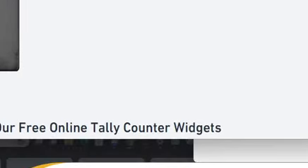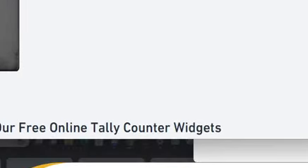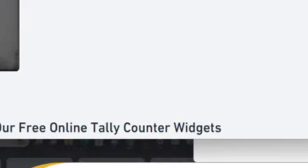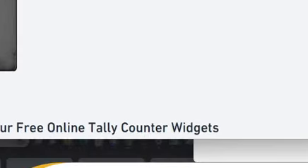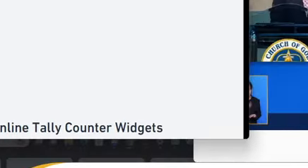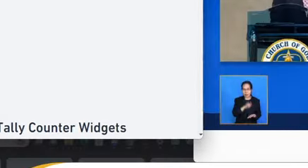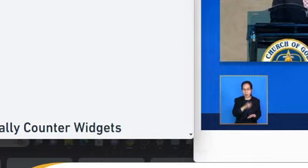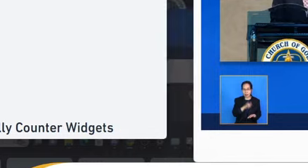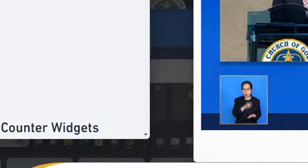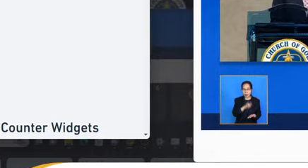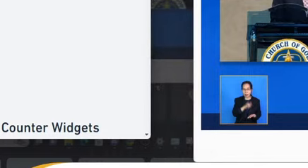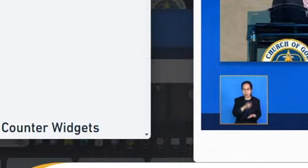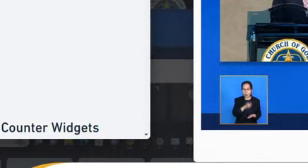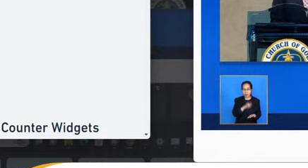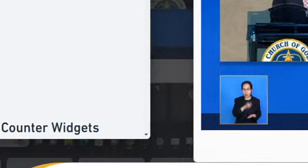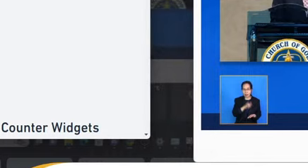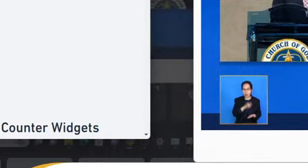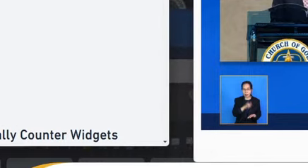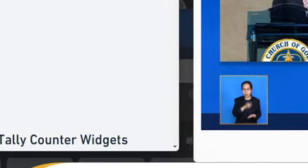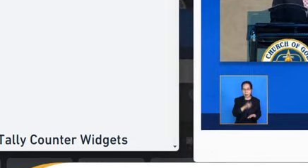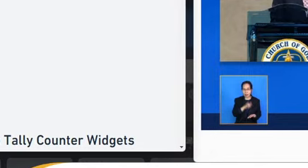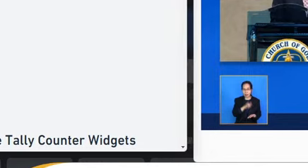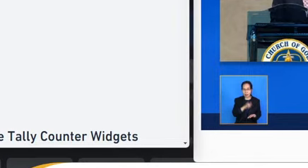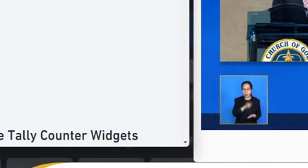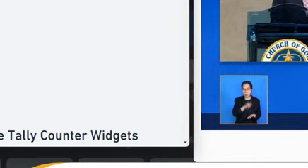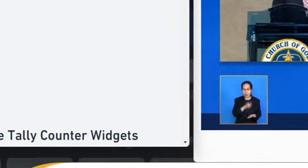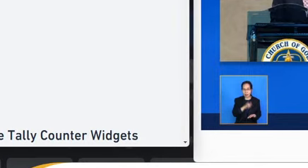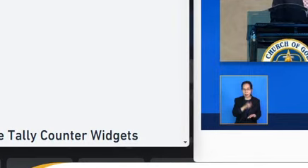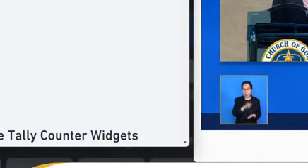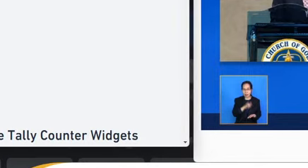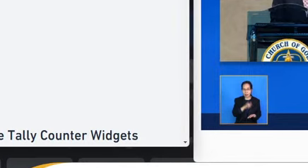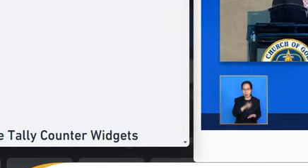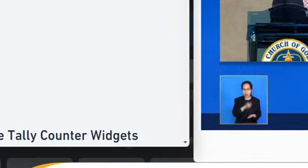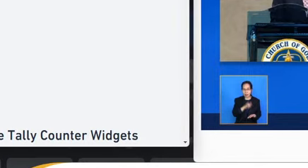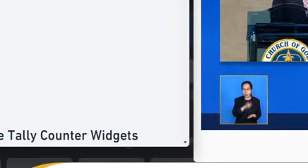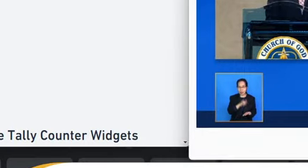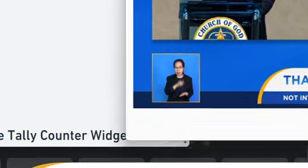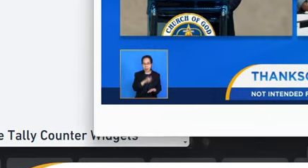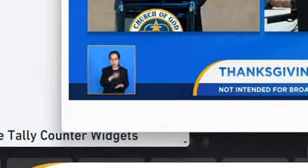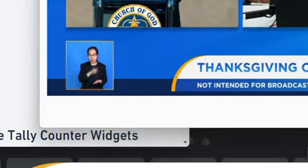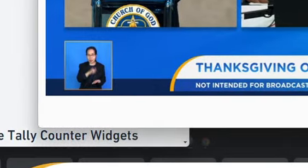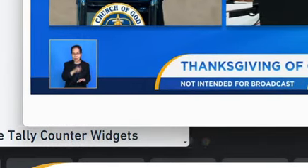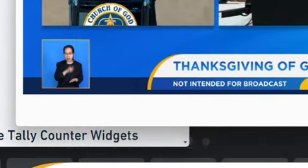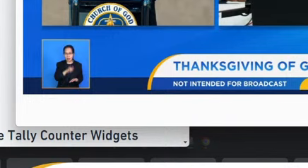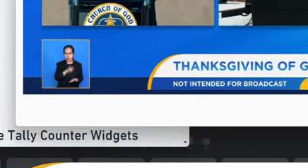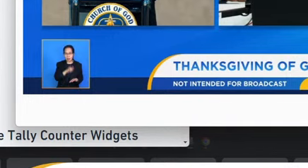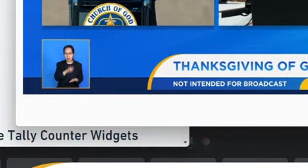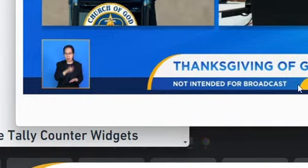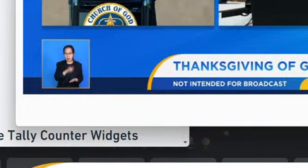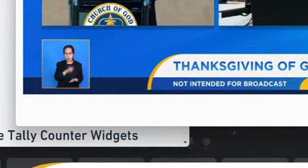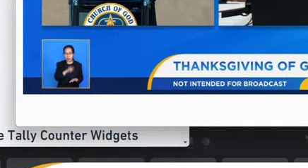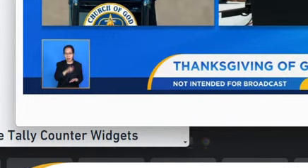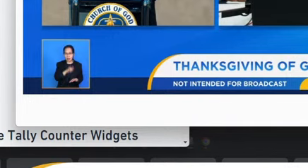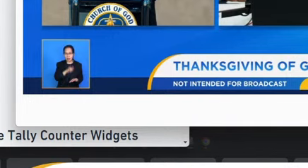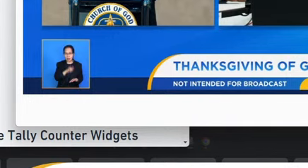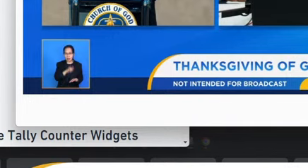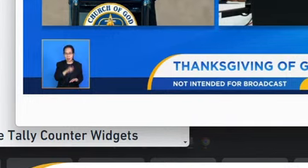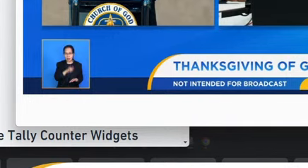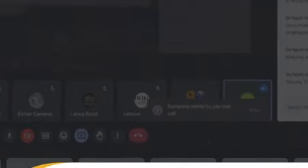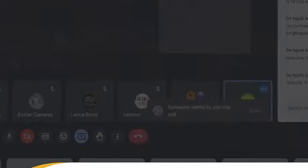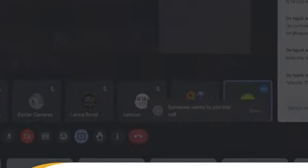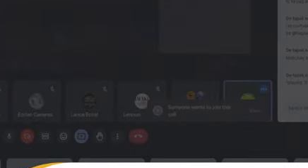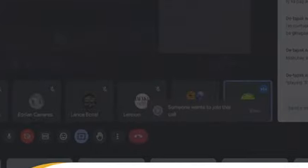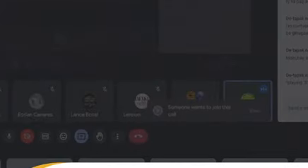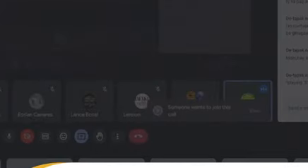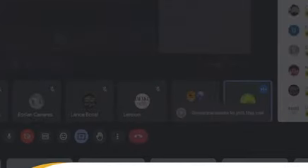ating liwanag. Siya ang ating gabay. Siya ang aakay sa atin.